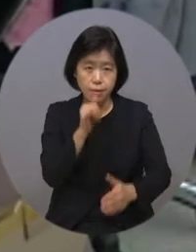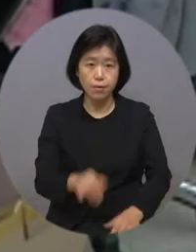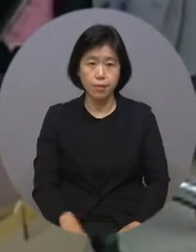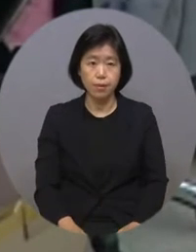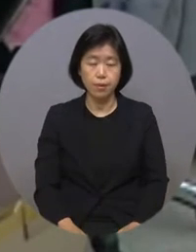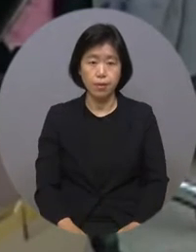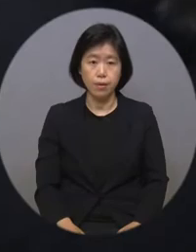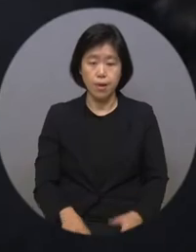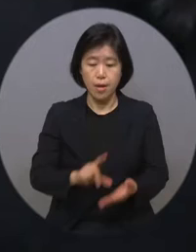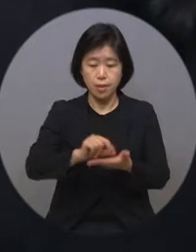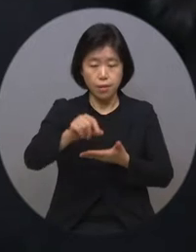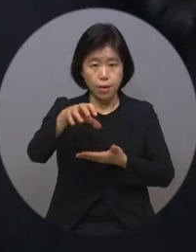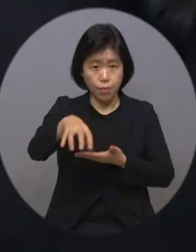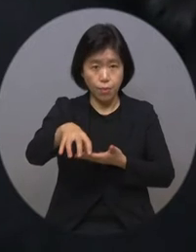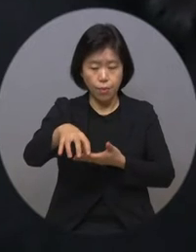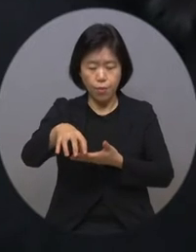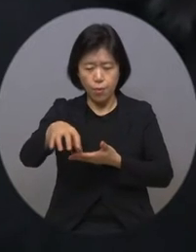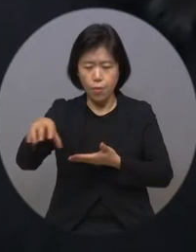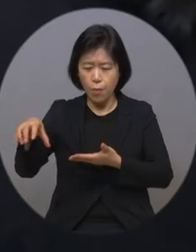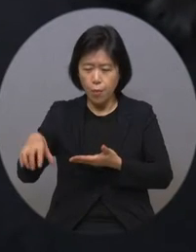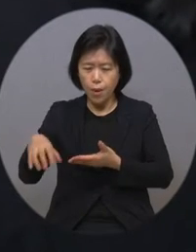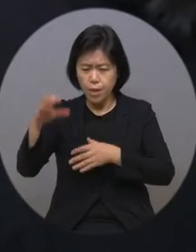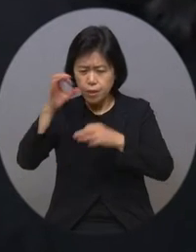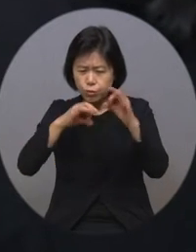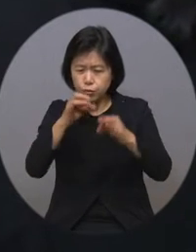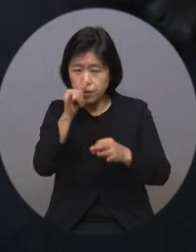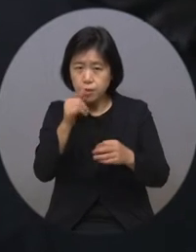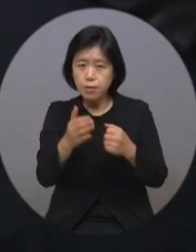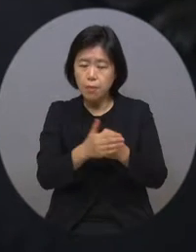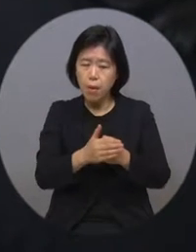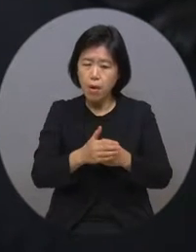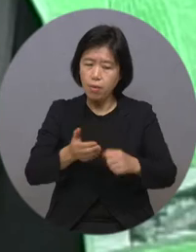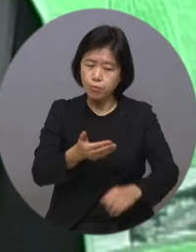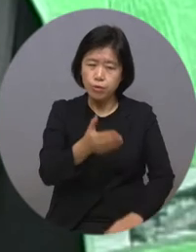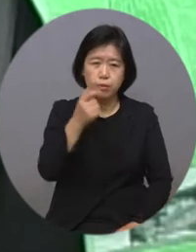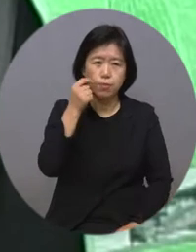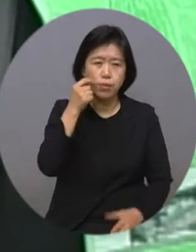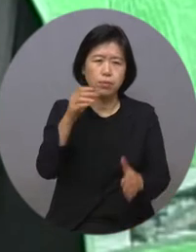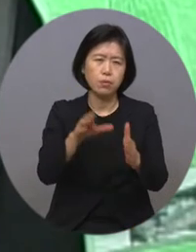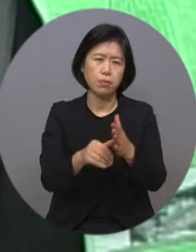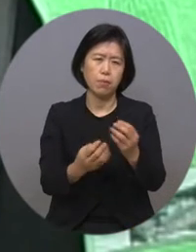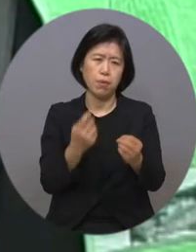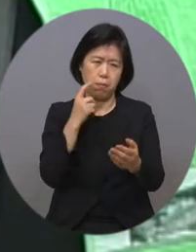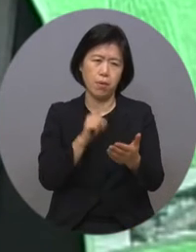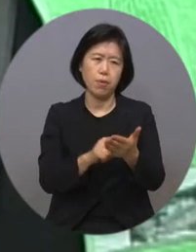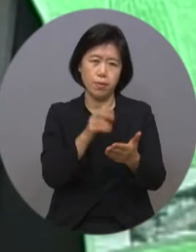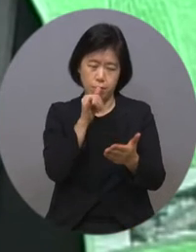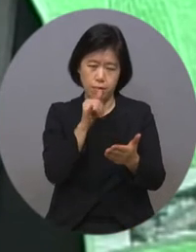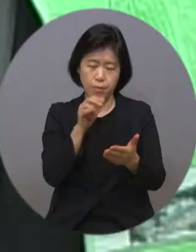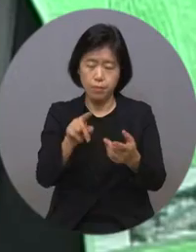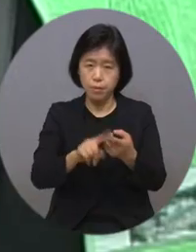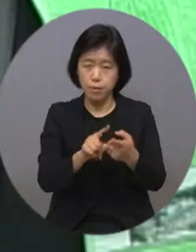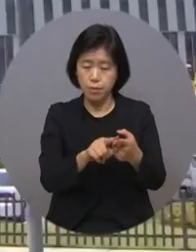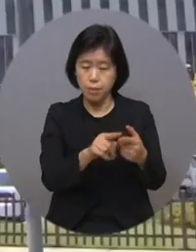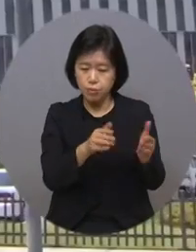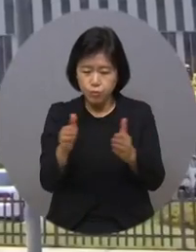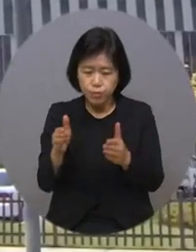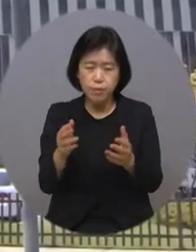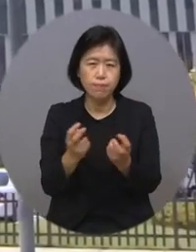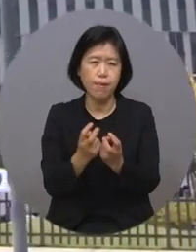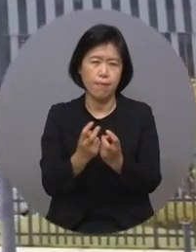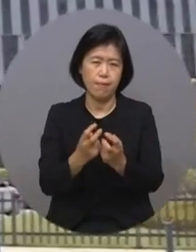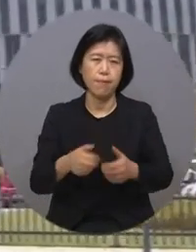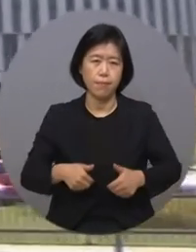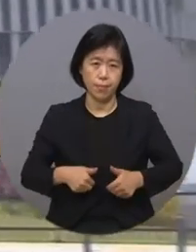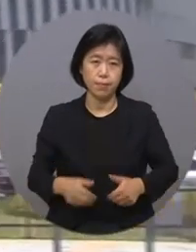실수 등으로 긴급 지원에서 누락되지 않도록 실질적인 대책 마련이 필요하다는 지적이 제기됐습니다. 지난